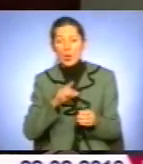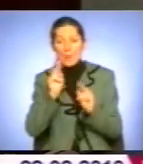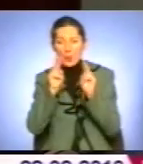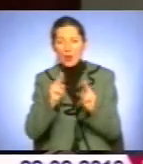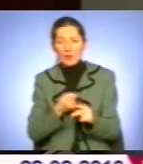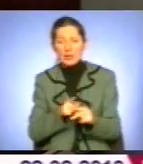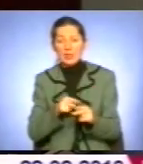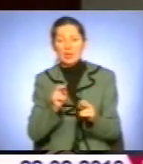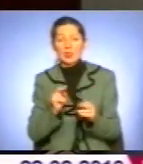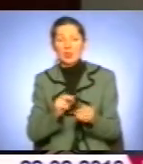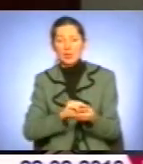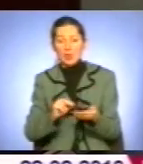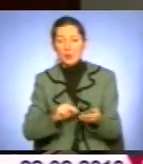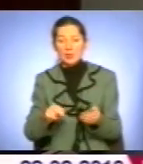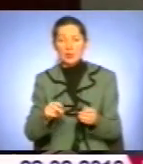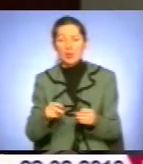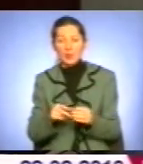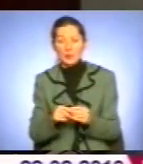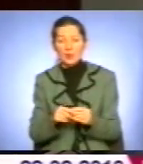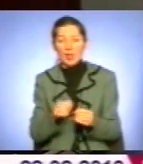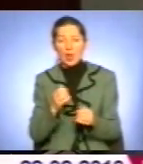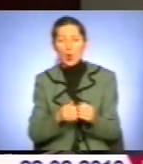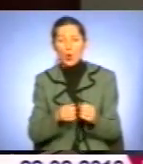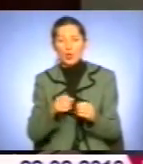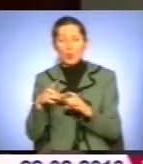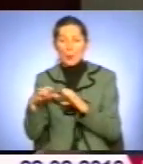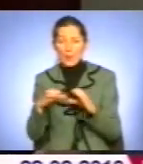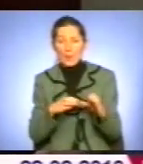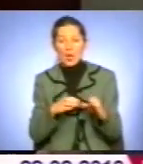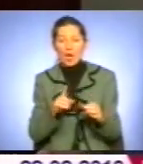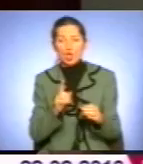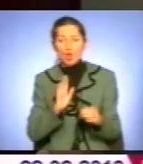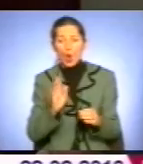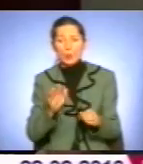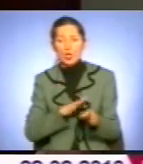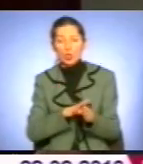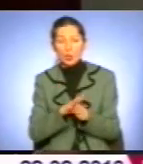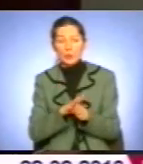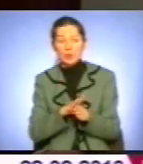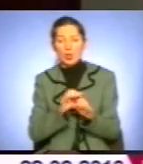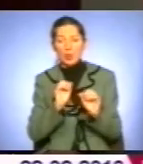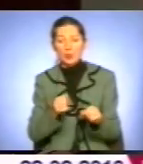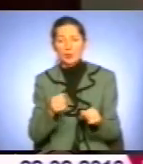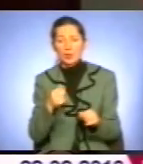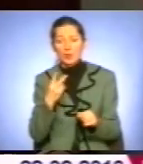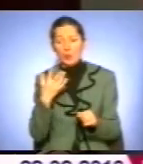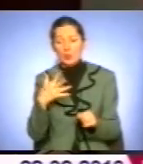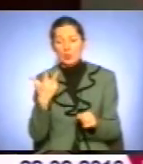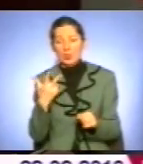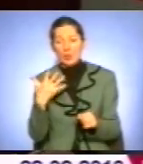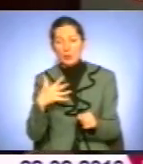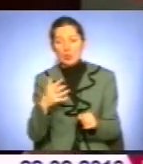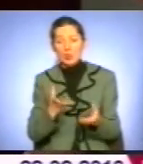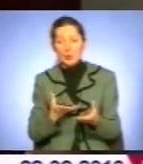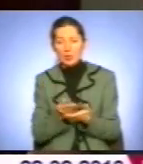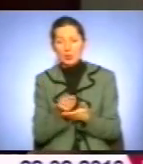написані за водієм, які знаходяться в кожному транспортному засобі. Якщо будуть дотримуватись без проблем, можна і 2,50, і 3,50 платити. Це не є